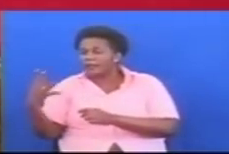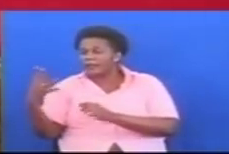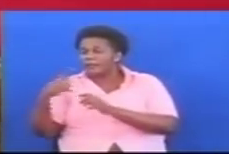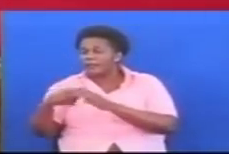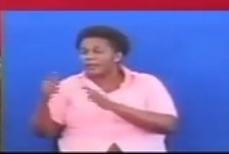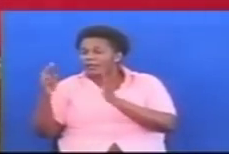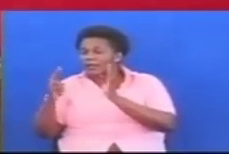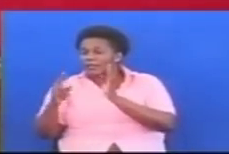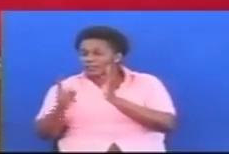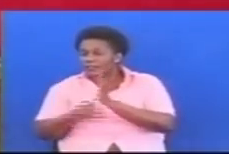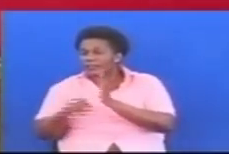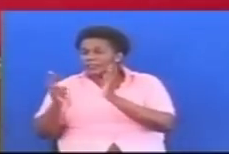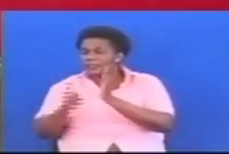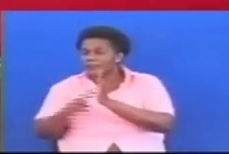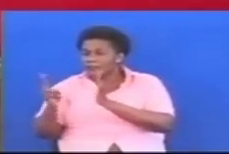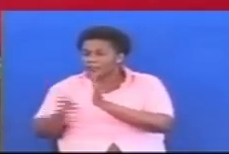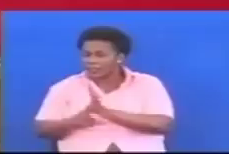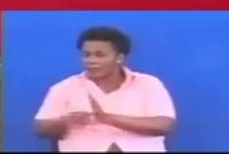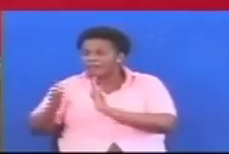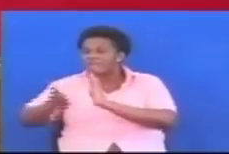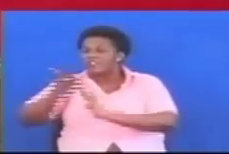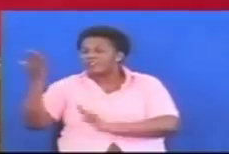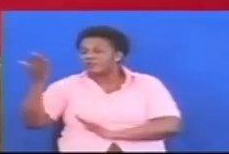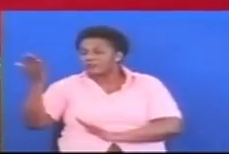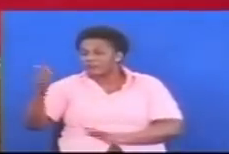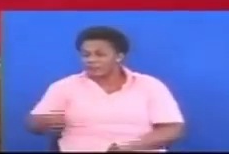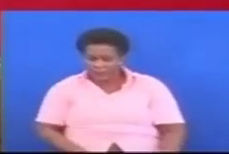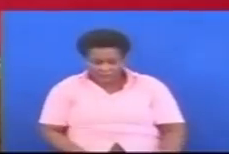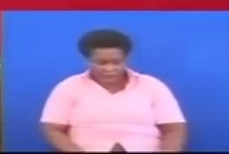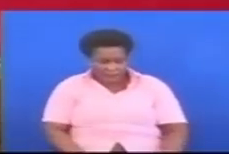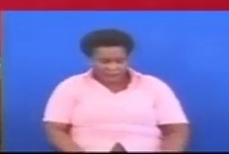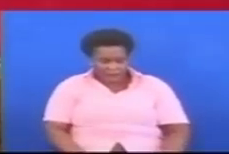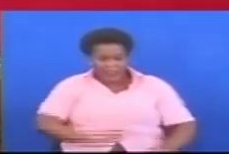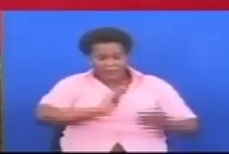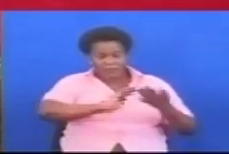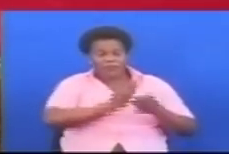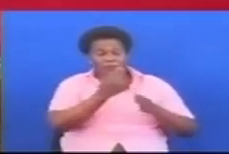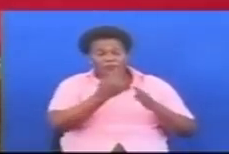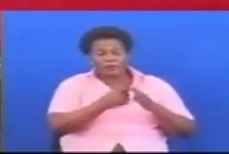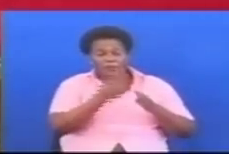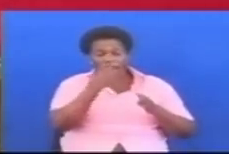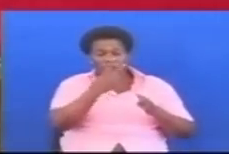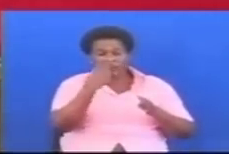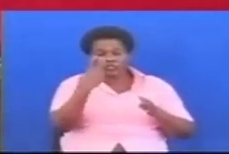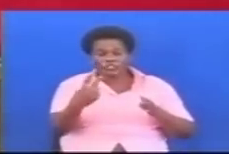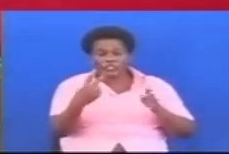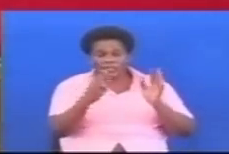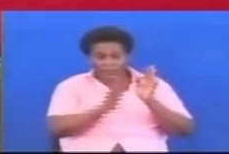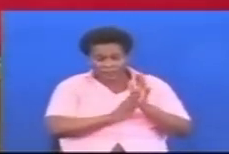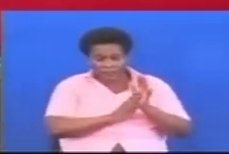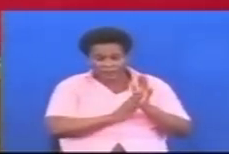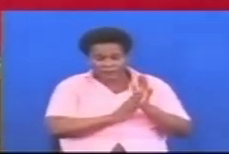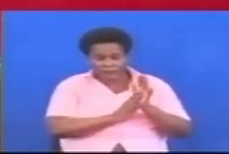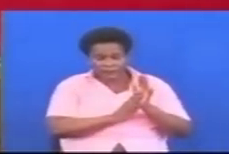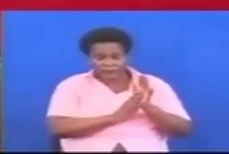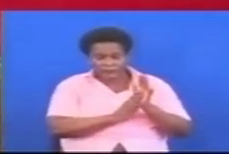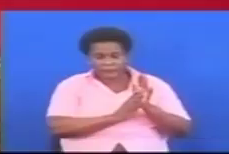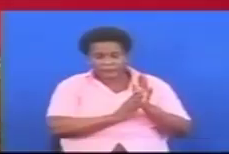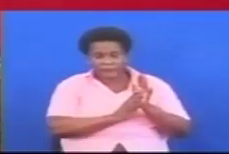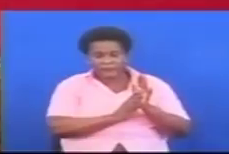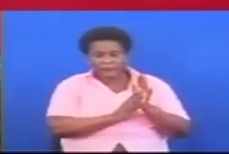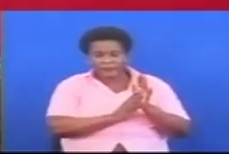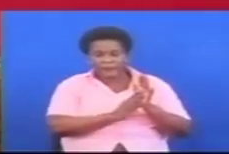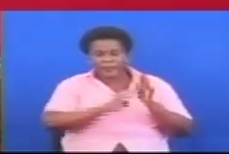34,677 ni fedha zinazotokana na vyanzo vingine. Aidha, shilingi bilioni 229